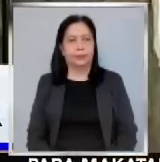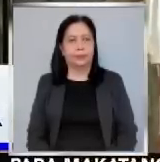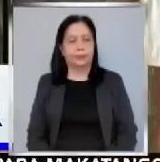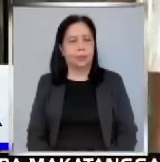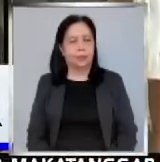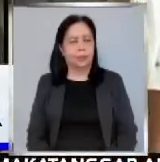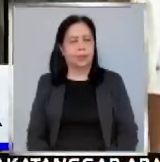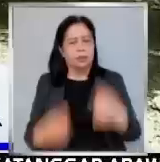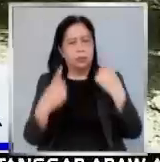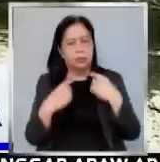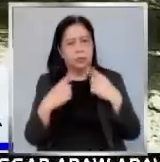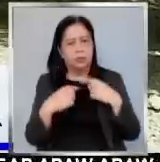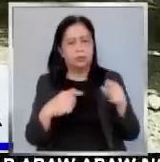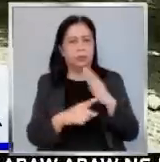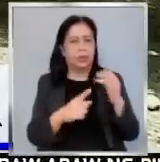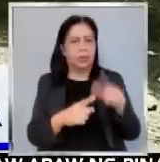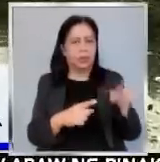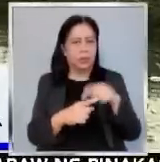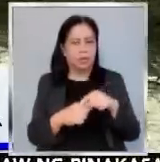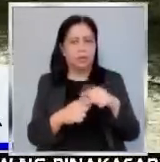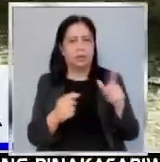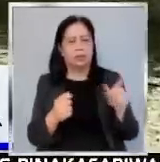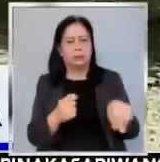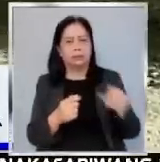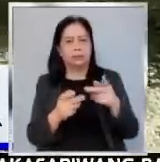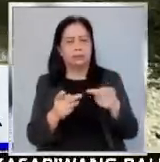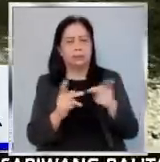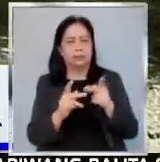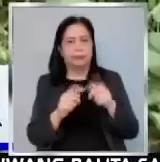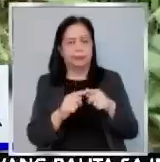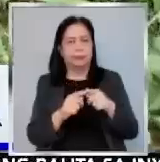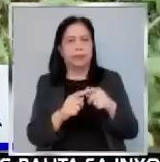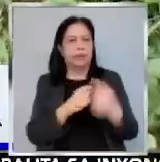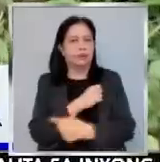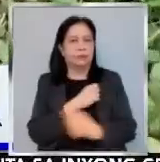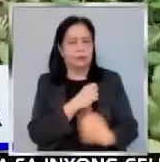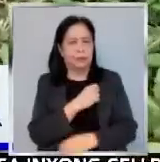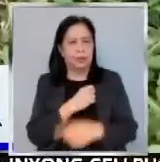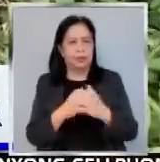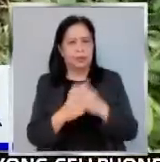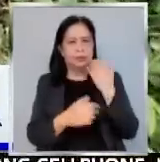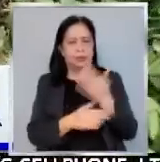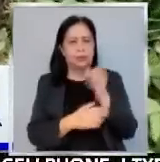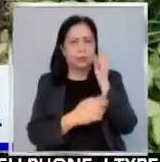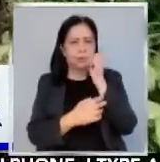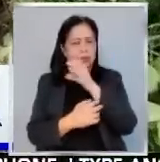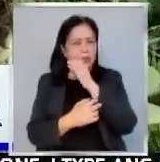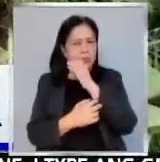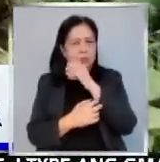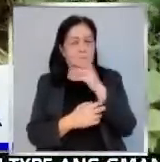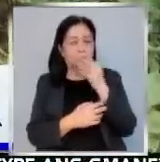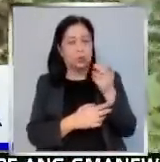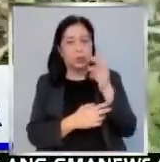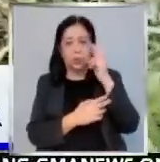Nagluluksa ang maliit na barangay ng Kadmang Reserva sa Barangay Kabanggan, Zambales sa pagkamatay ng senior citizen na si Roberto